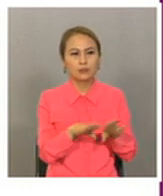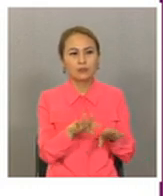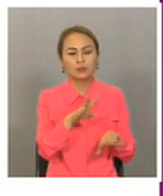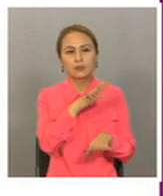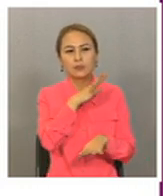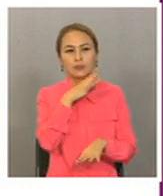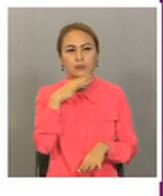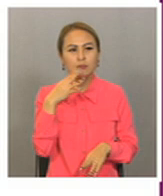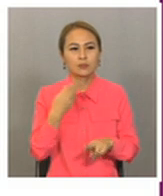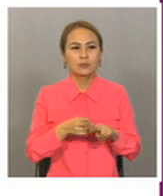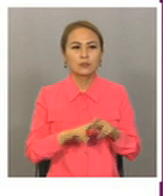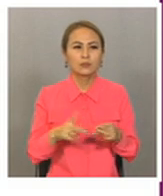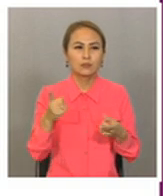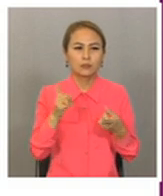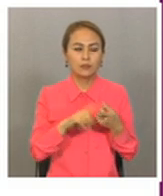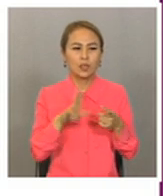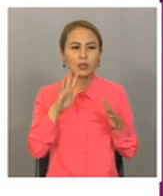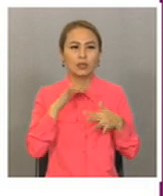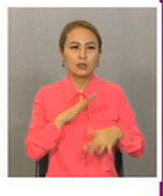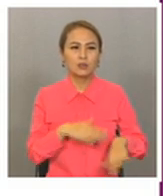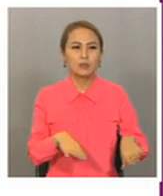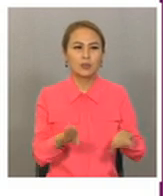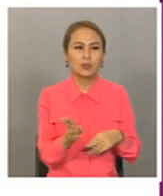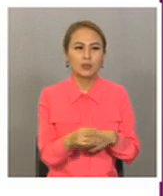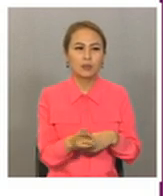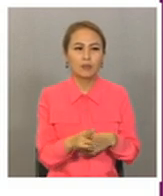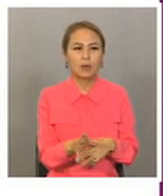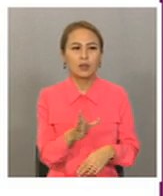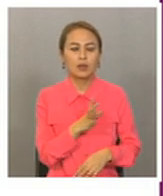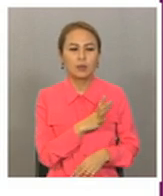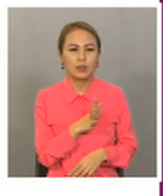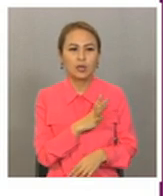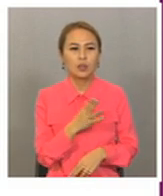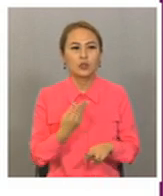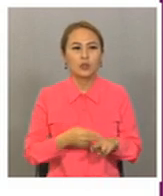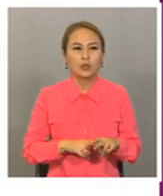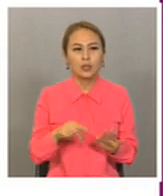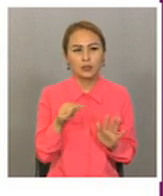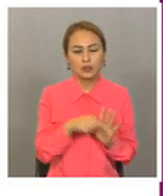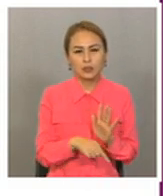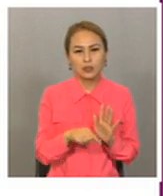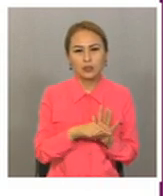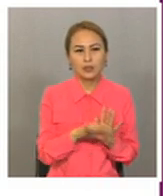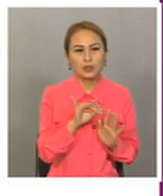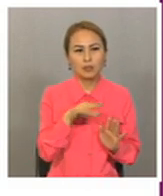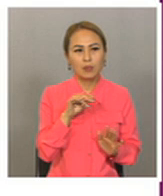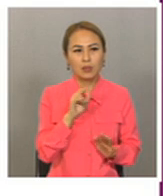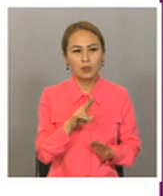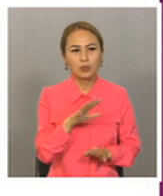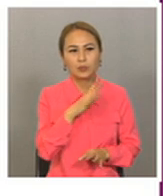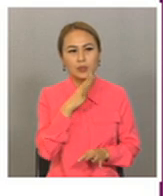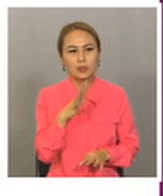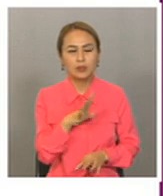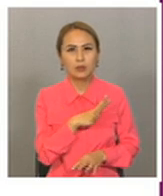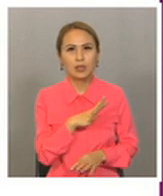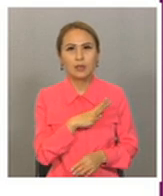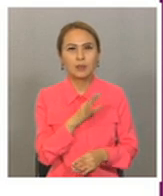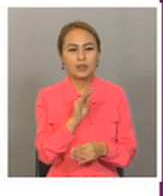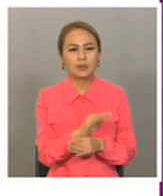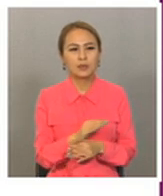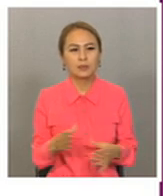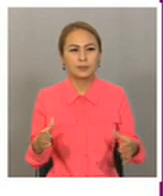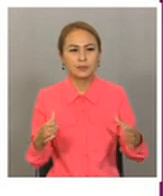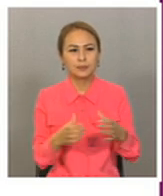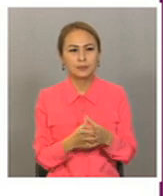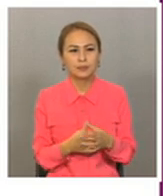заттың мол болуына байланысты Каспий теңізі балыққа бай. Солардың ішінде итбалық көп кездеседі.